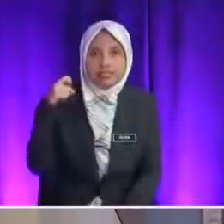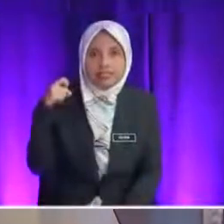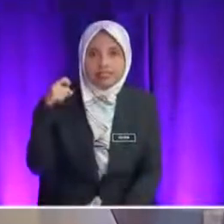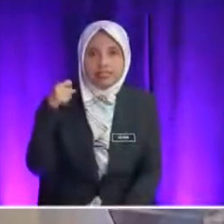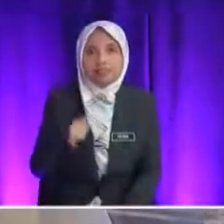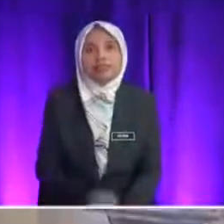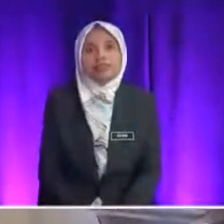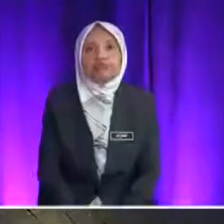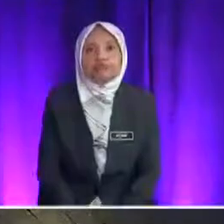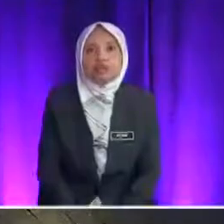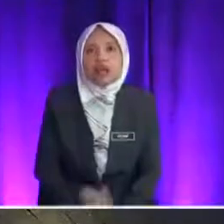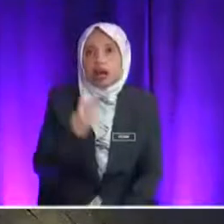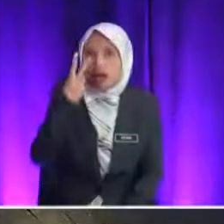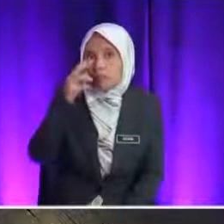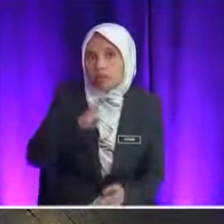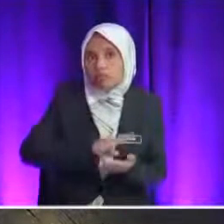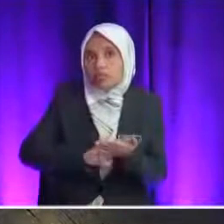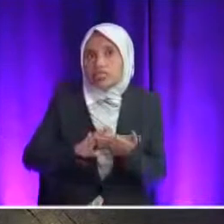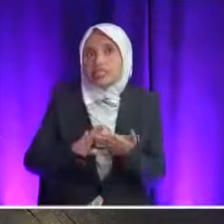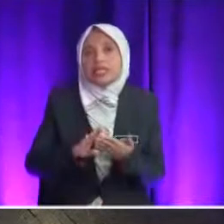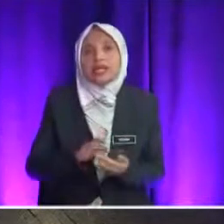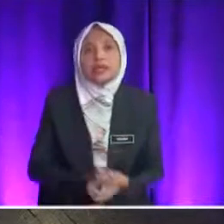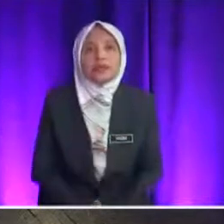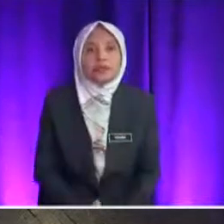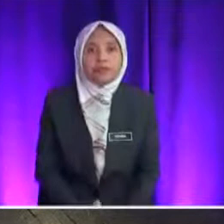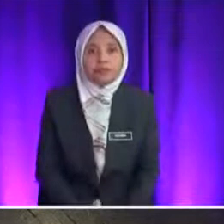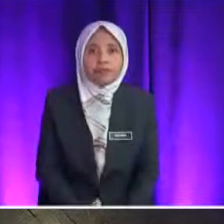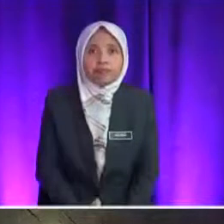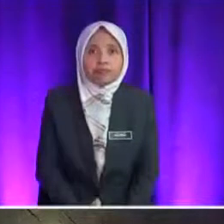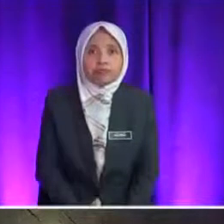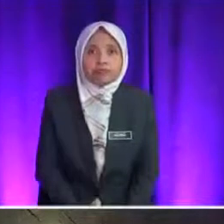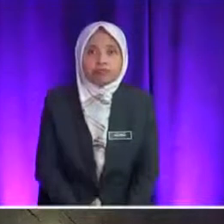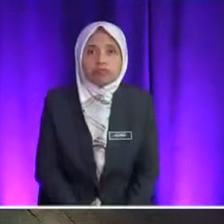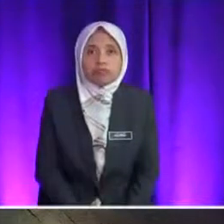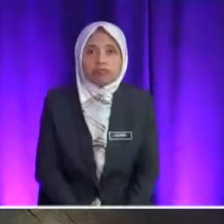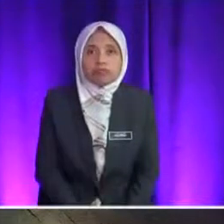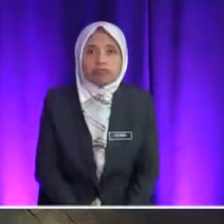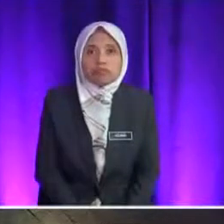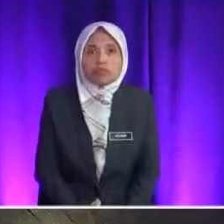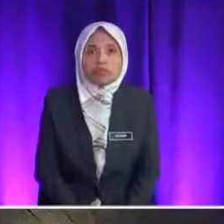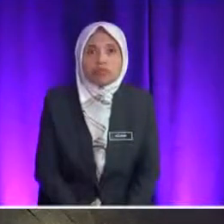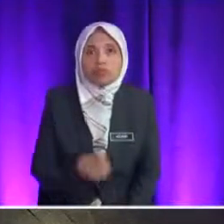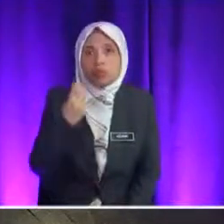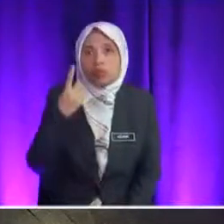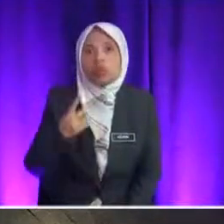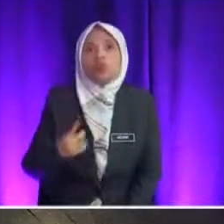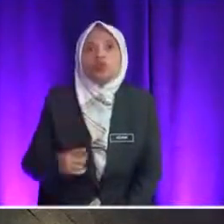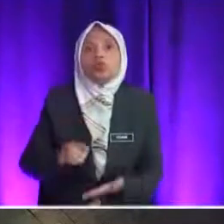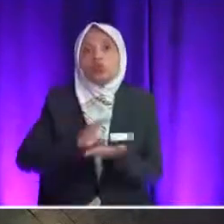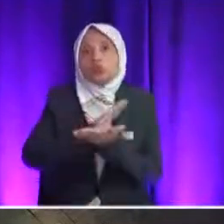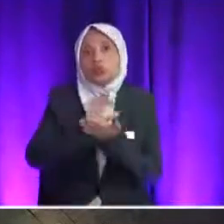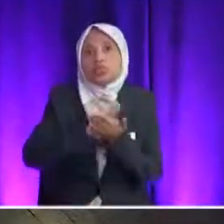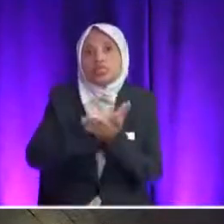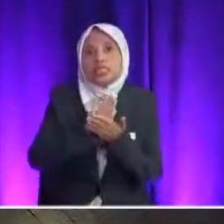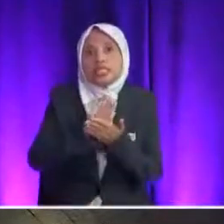keinget nampak bersih ya nampak begitu Oke ini bentuk persen pada kendaraan ada